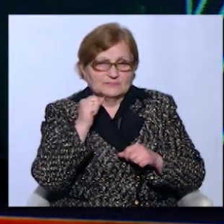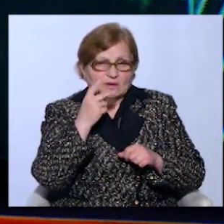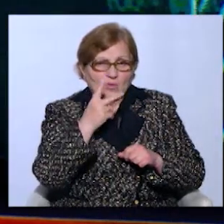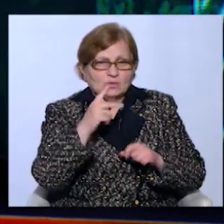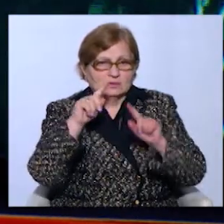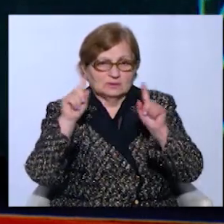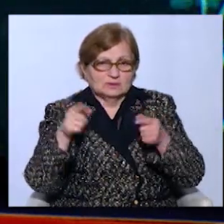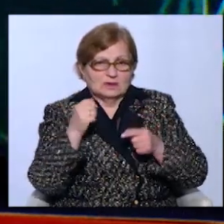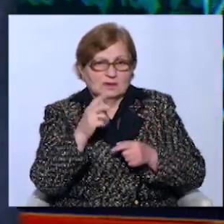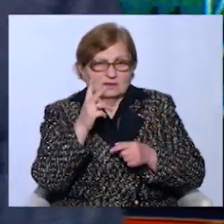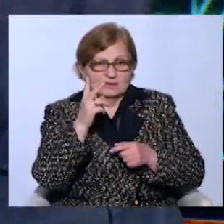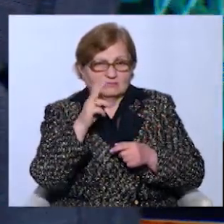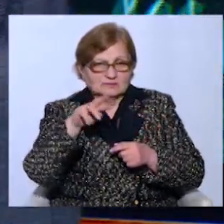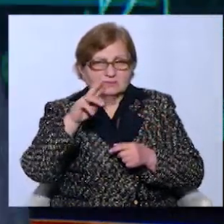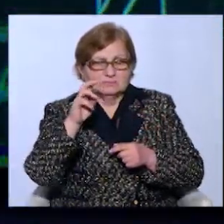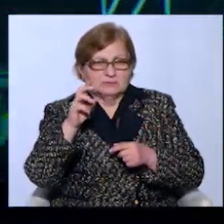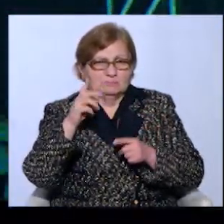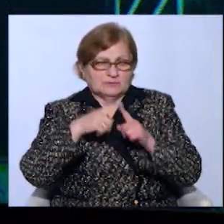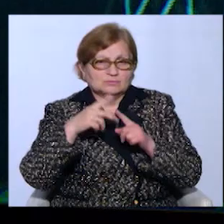ბ კვადრატი.